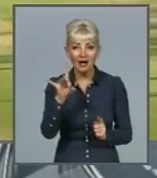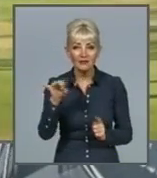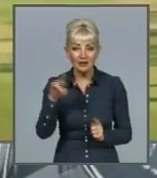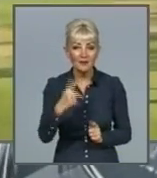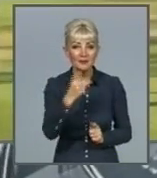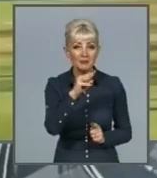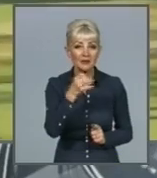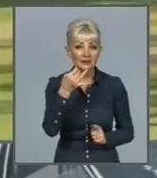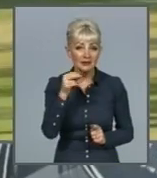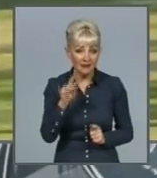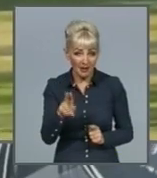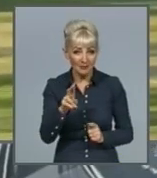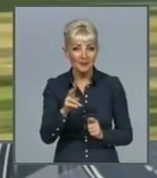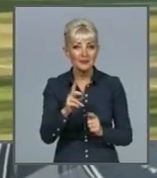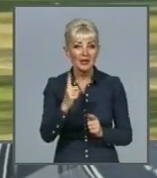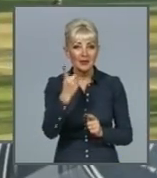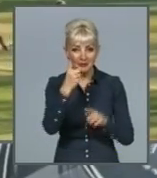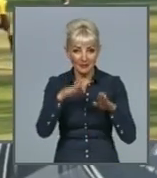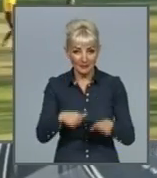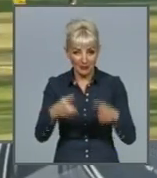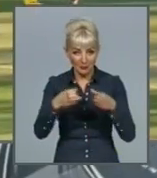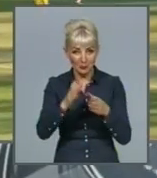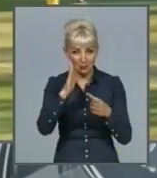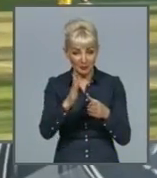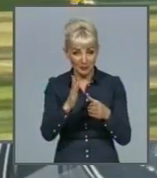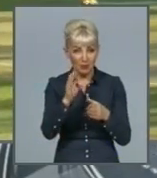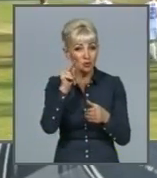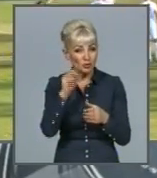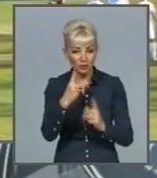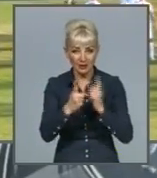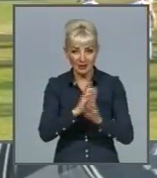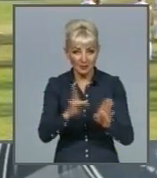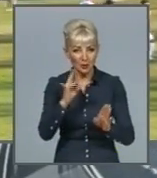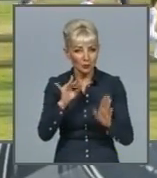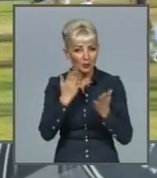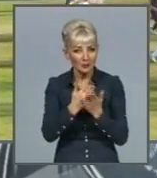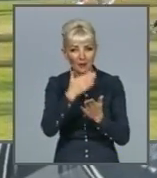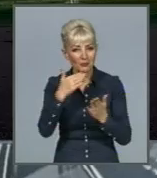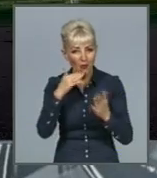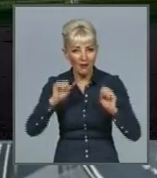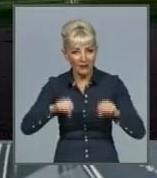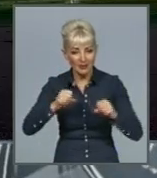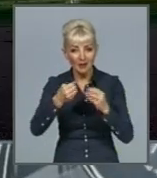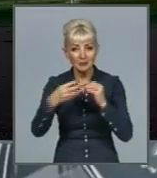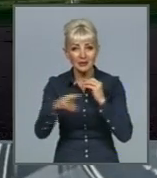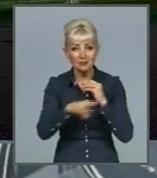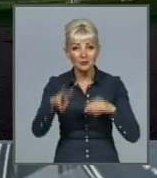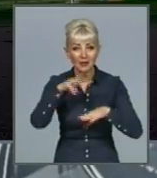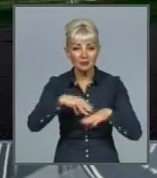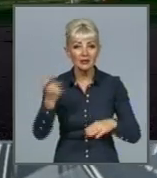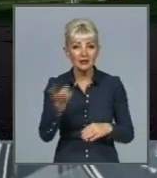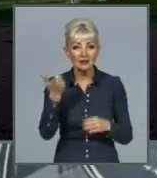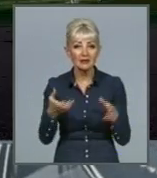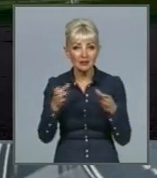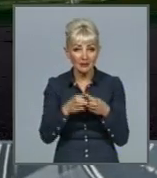«Б» стартовый счет не изменили, хотя имели убойные моменты. На 15-й минуте капитан харьковской команды Руслан Фомин